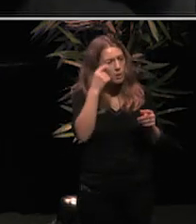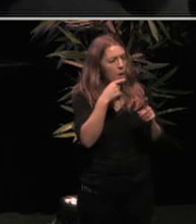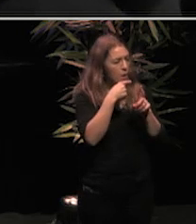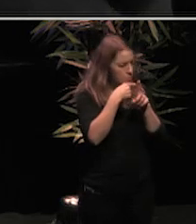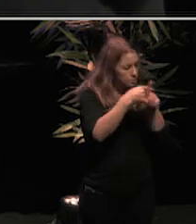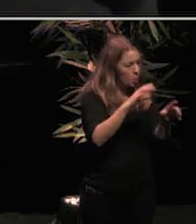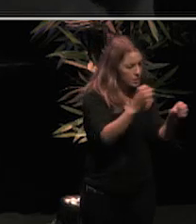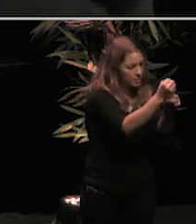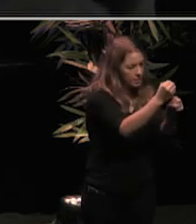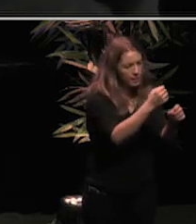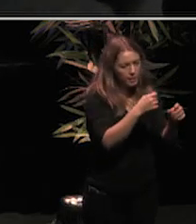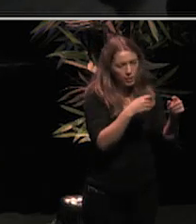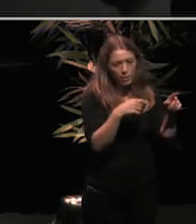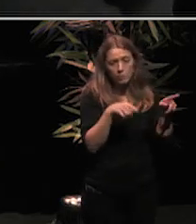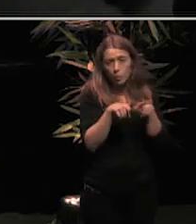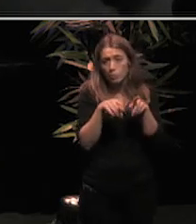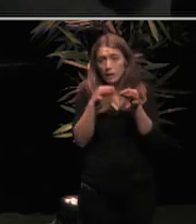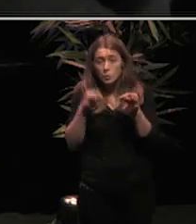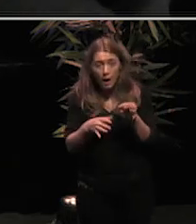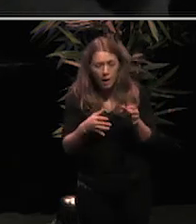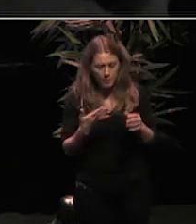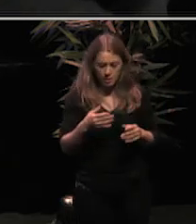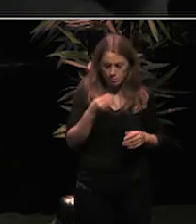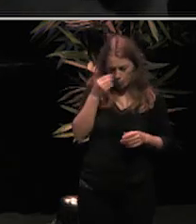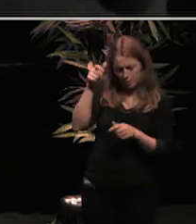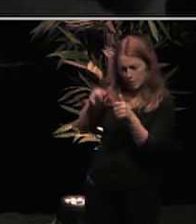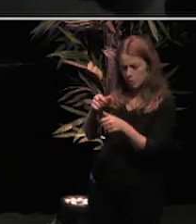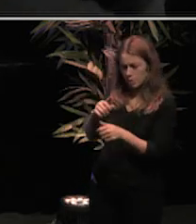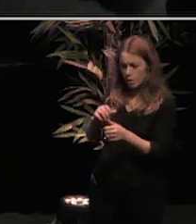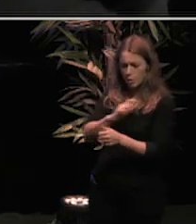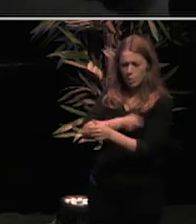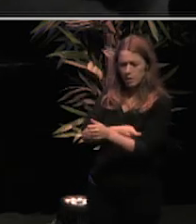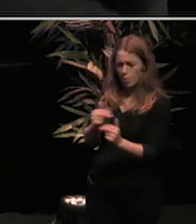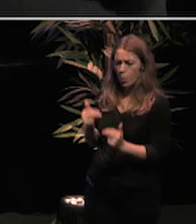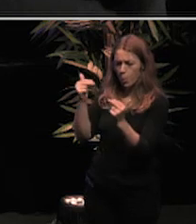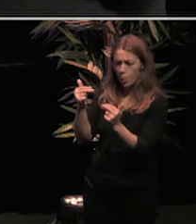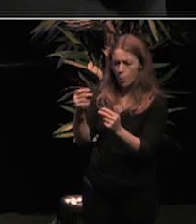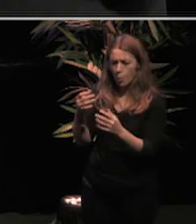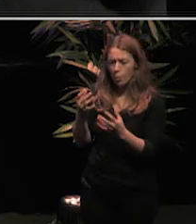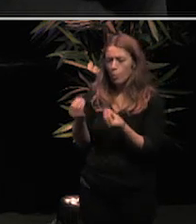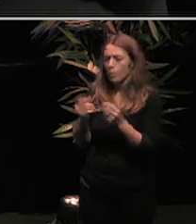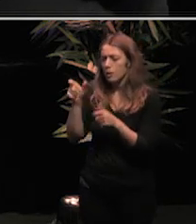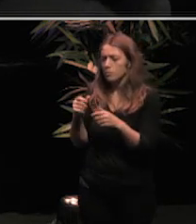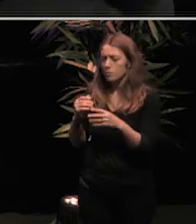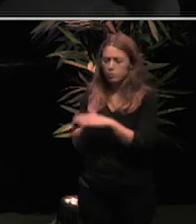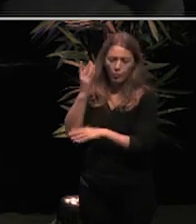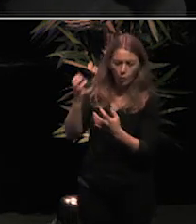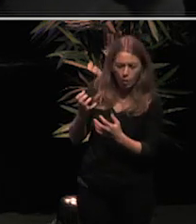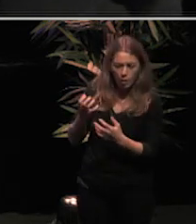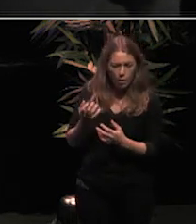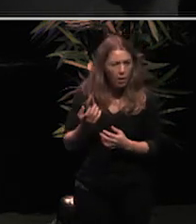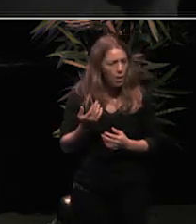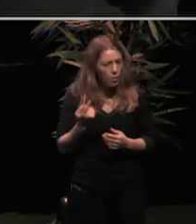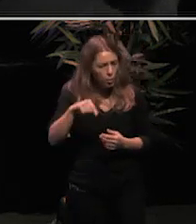résultat, mais en fait, on se rend compte quand on discute avec des sportifs de haut niveau, ou en tout cas des gens qui sont dans le domaine de la performance, que en fait, le résultat n'est pas la fin en